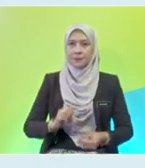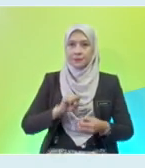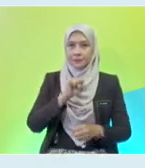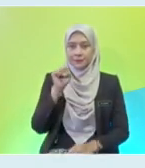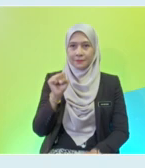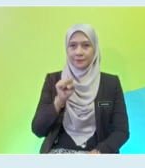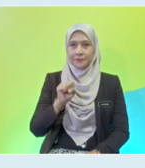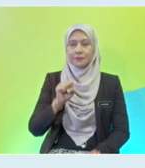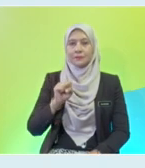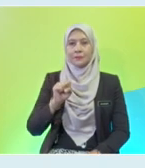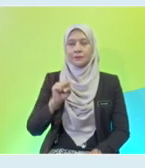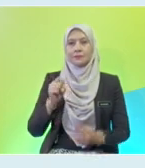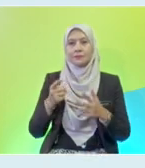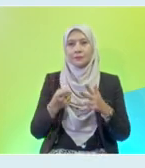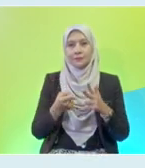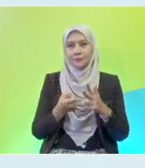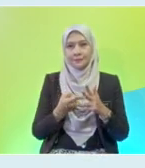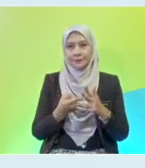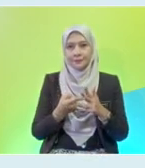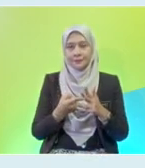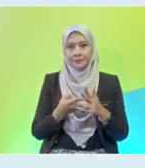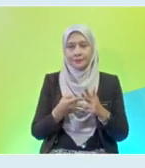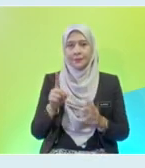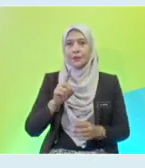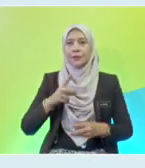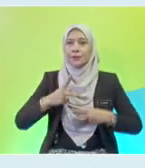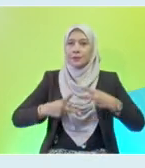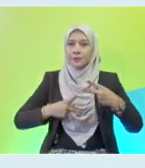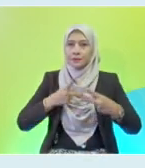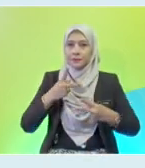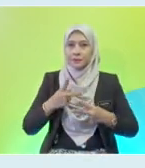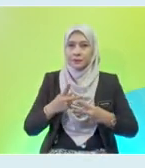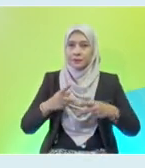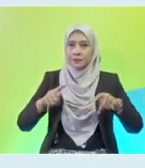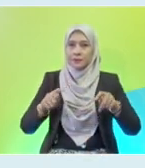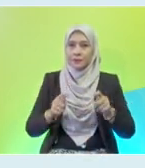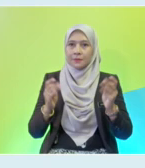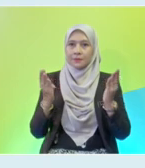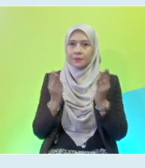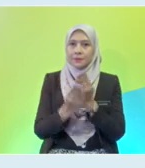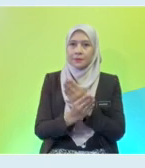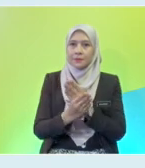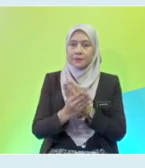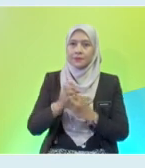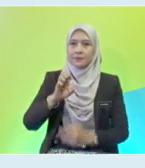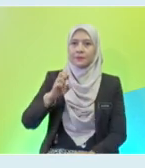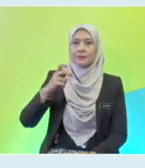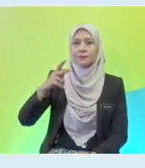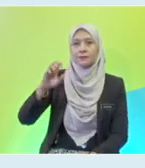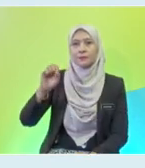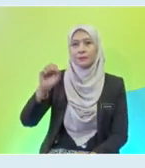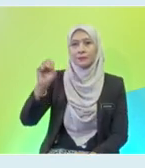sama juga manakah antara proses Berikut merupakan tindak balas exotimik kata kuncinya adalah